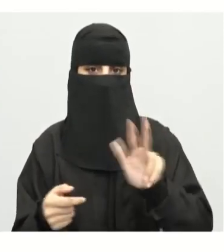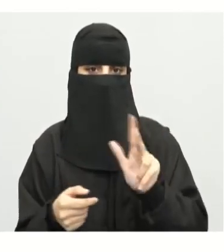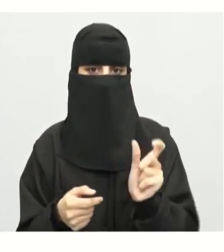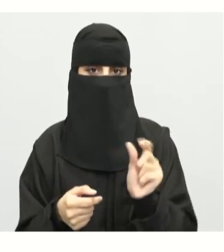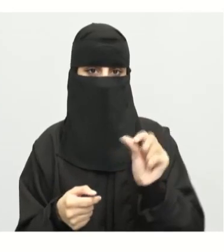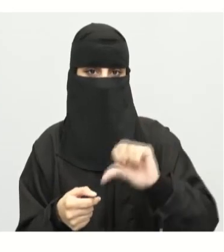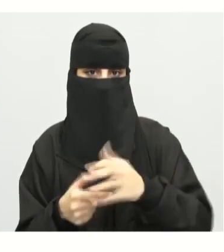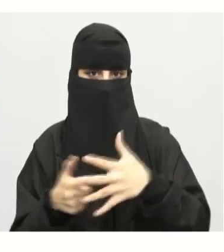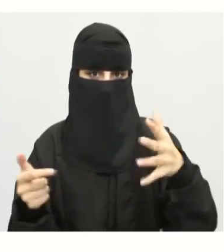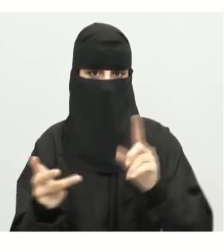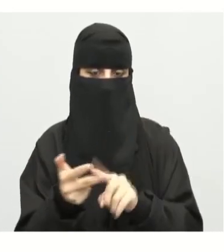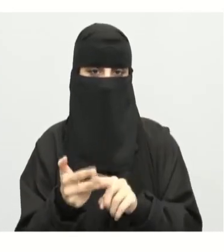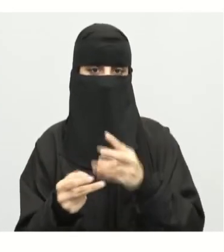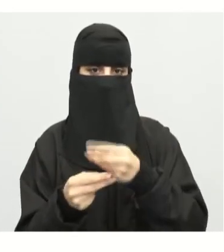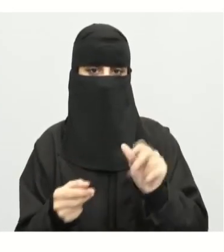الدفنه